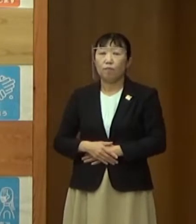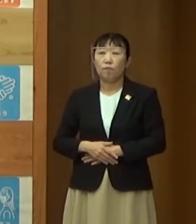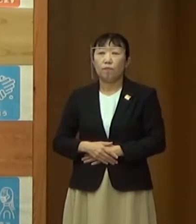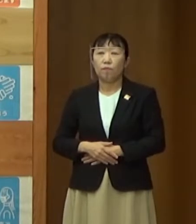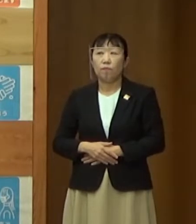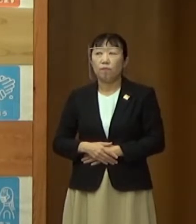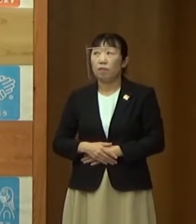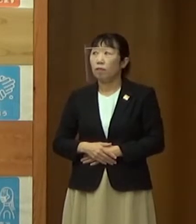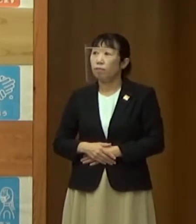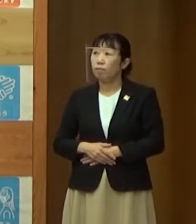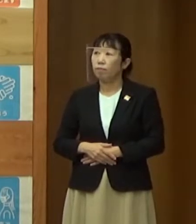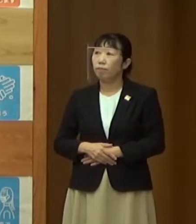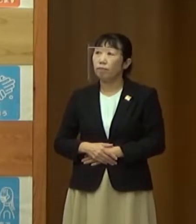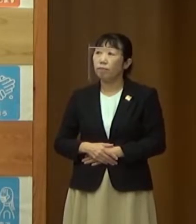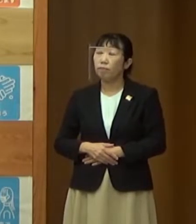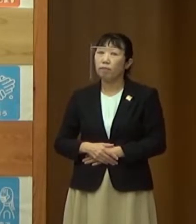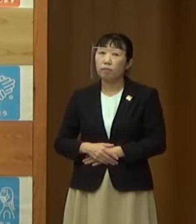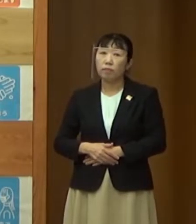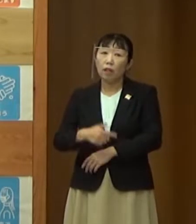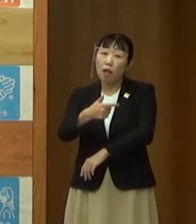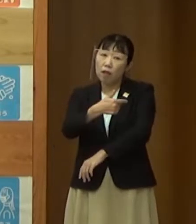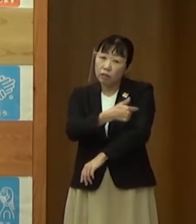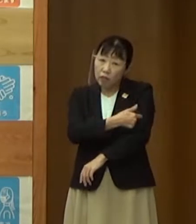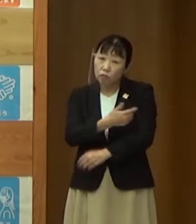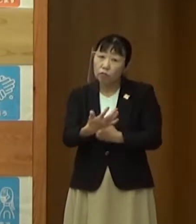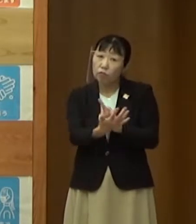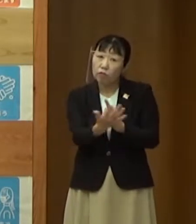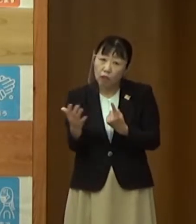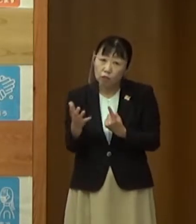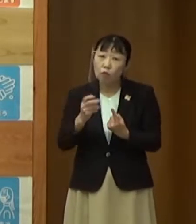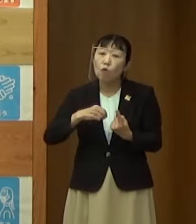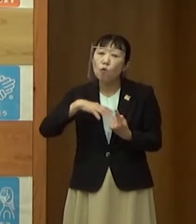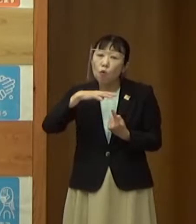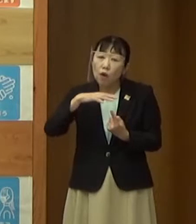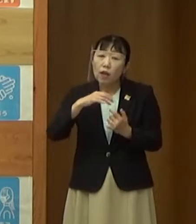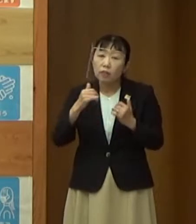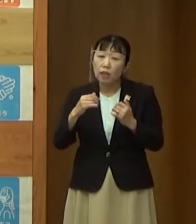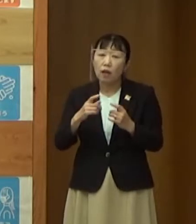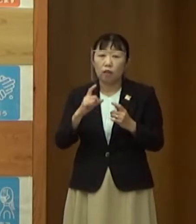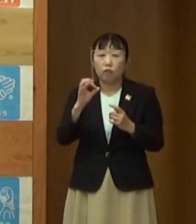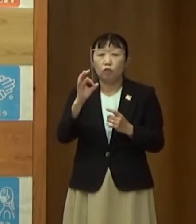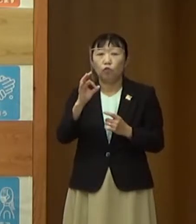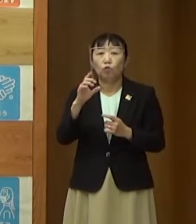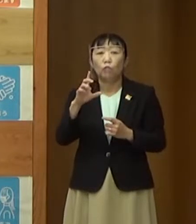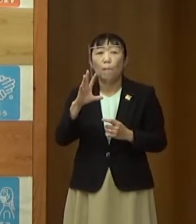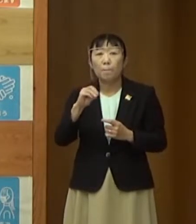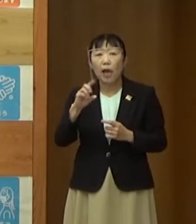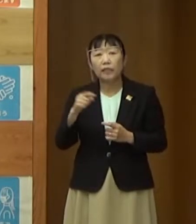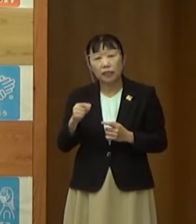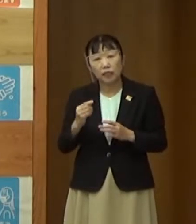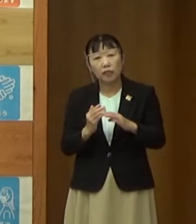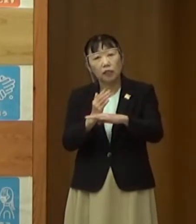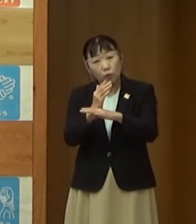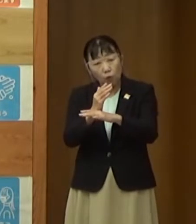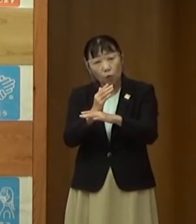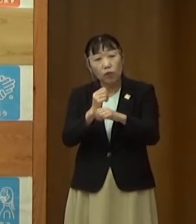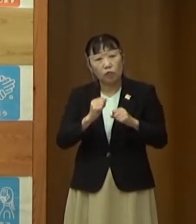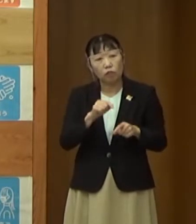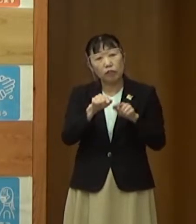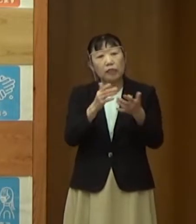接種対象の高齢者の方が10万人以上いるような自治体につきましては今